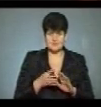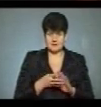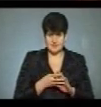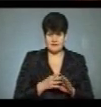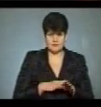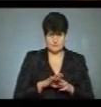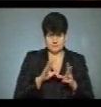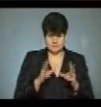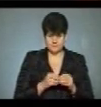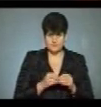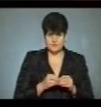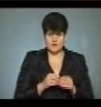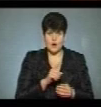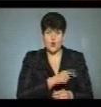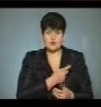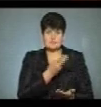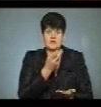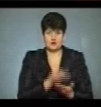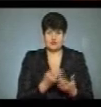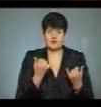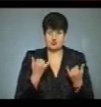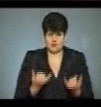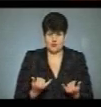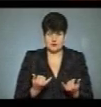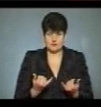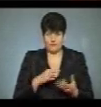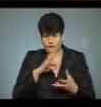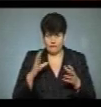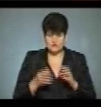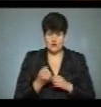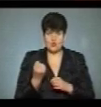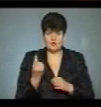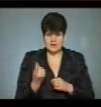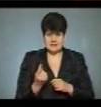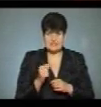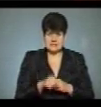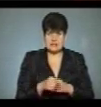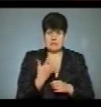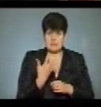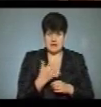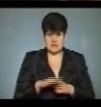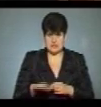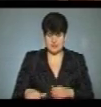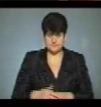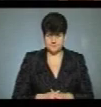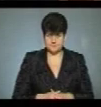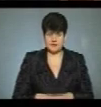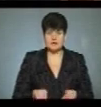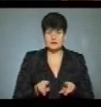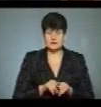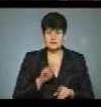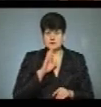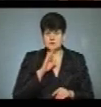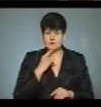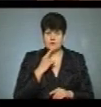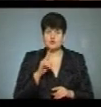абсолютне число. Госпіталізовано сьогодні всього 11, з них п'ятеро дітей. Також Ольга Ярмоленко